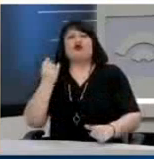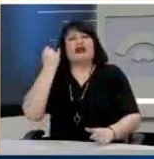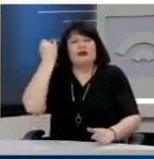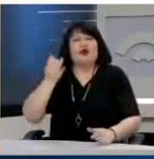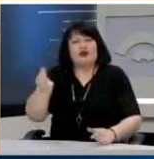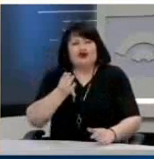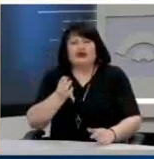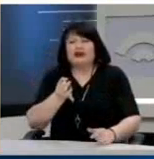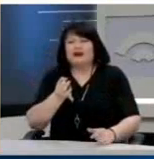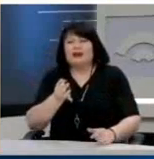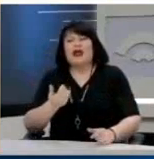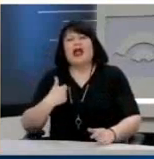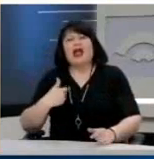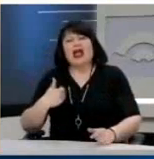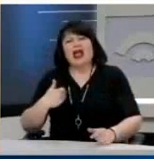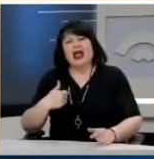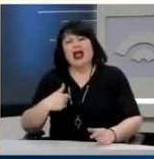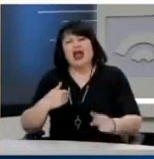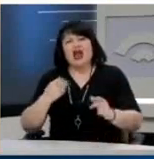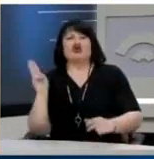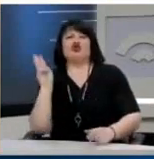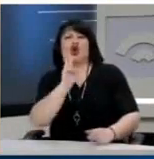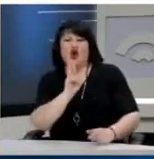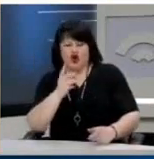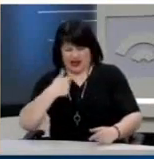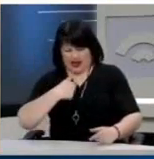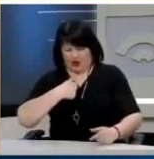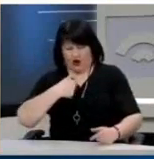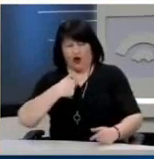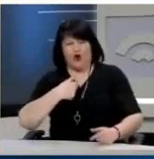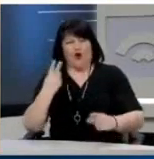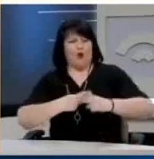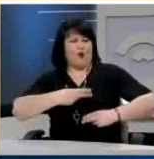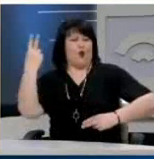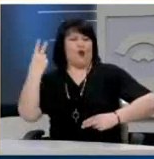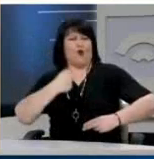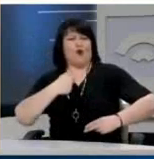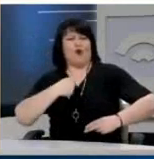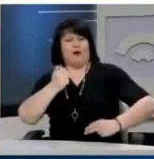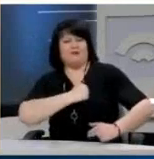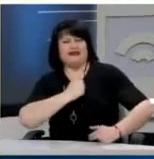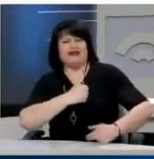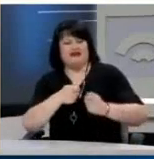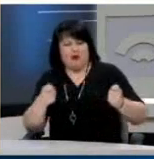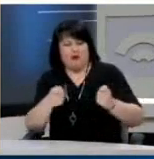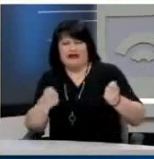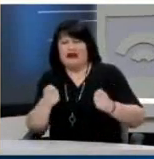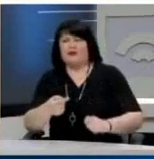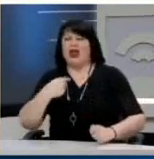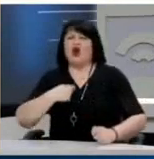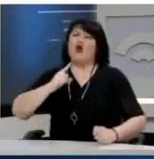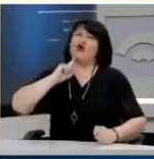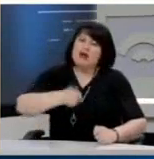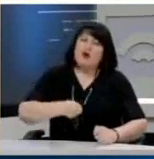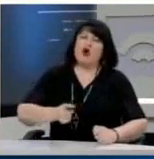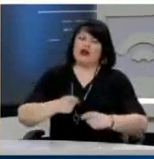αντιπρόεδρός σας, να λέει «Δεν θα μου πάρει εμένα τη δόξα η Τρόικα. Εμένα, εγώ έχω τη δόξα. Εγώ τα πιστεύω αυτά τα μέτρα. Εγώ τα επιβάλλω